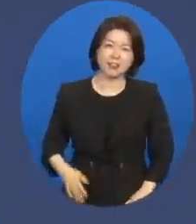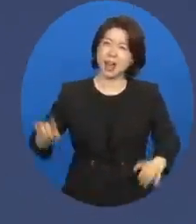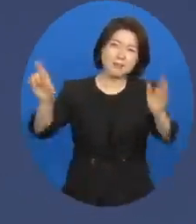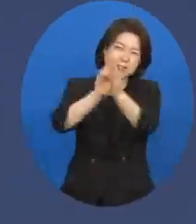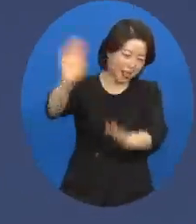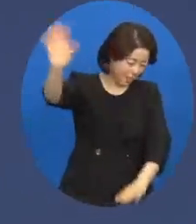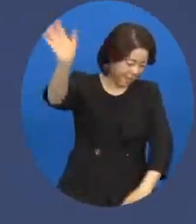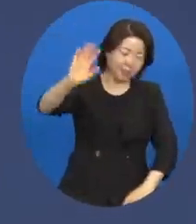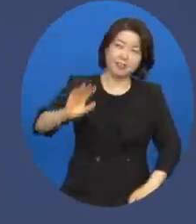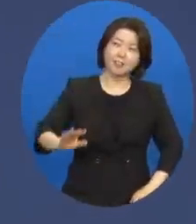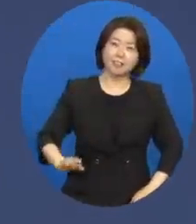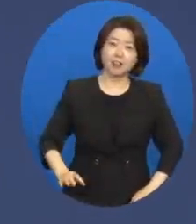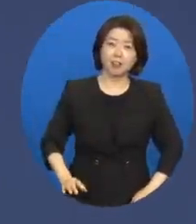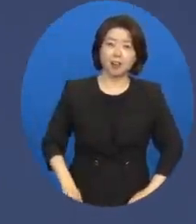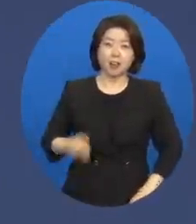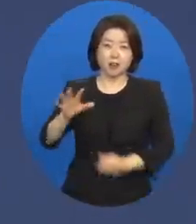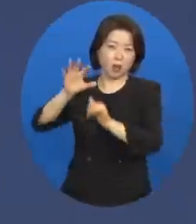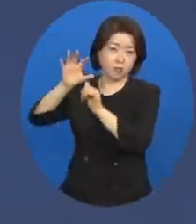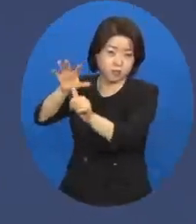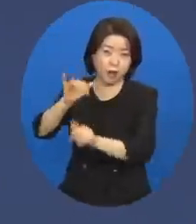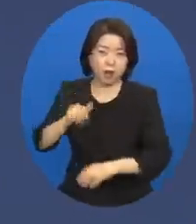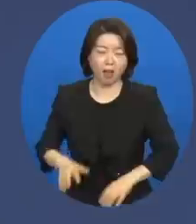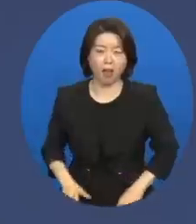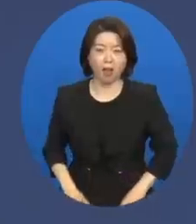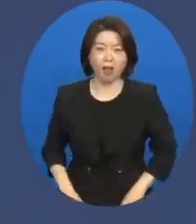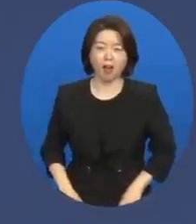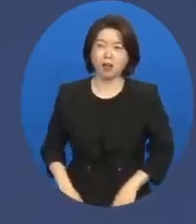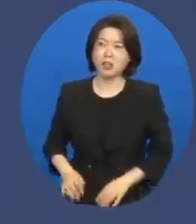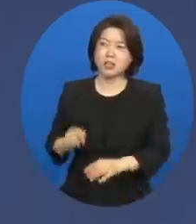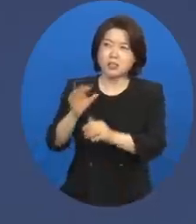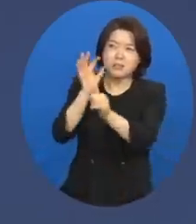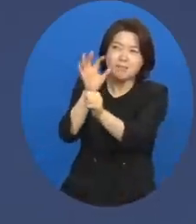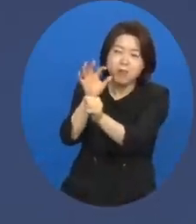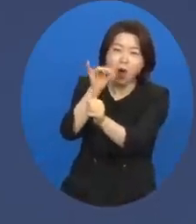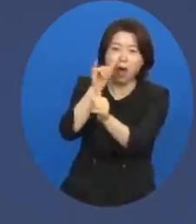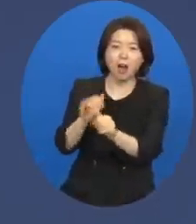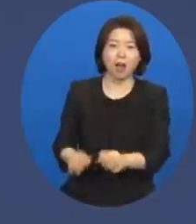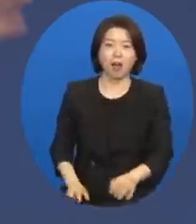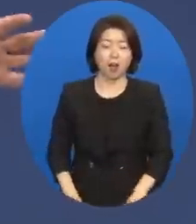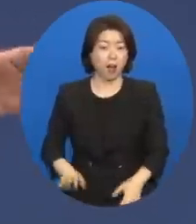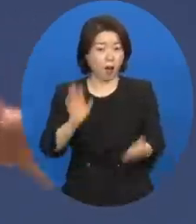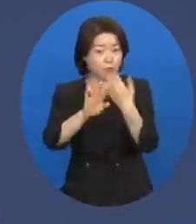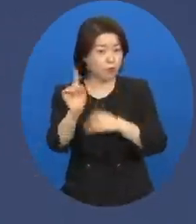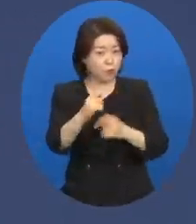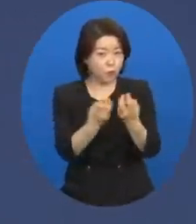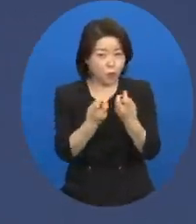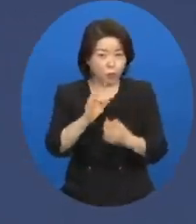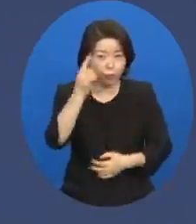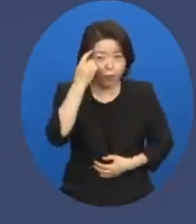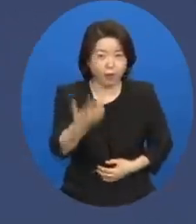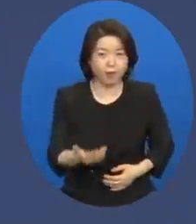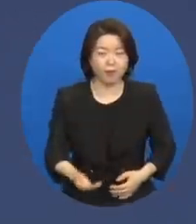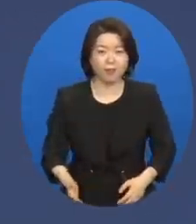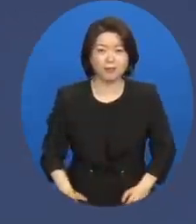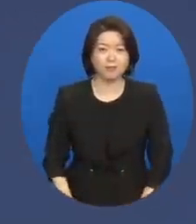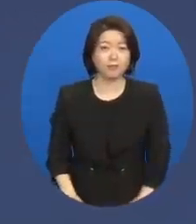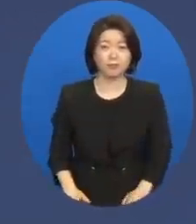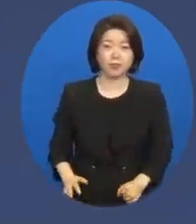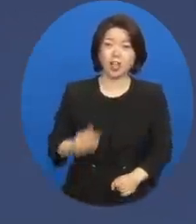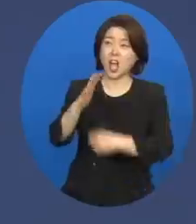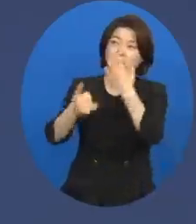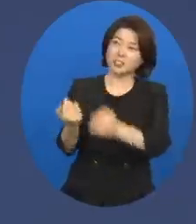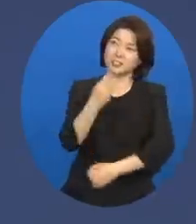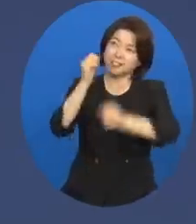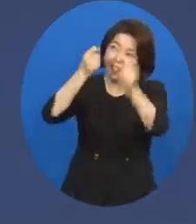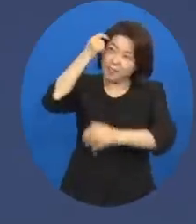믿어요. 막 이러고 막 날 공갈 협박을 이렇게 하다 나중에는 어떻게까지 나가냐면 하나님